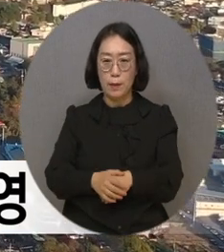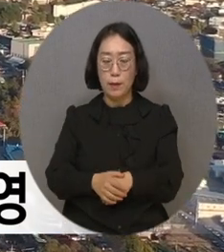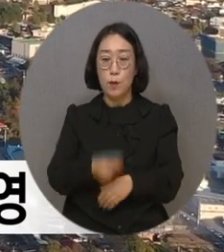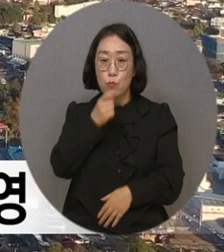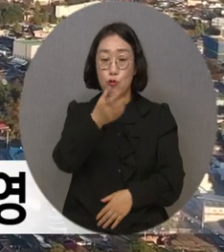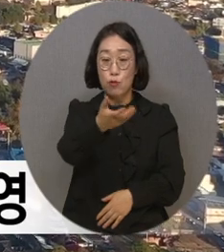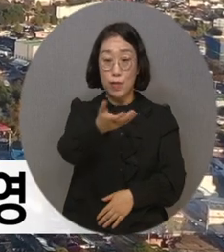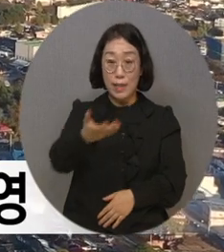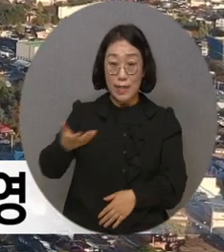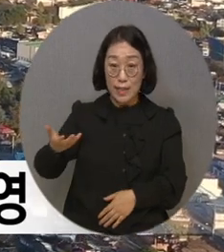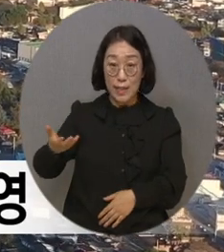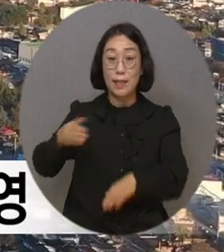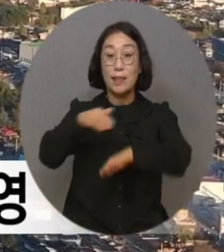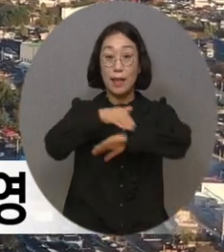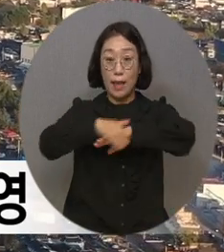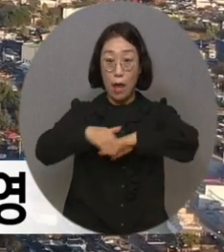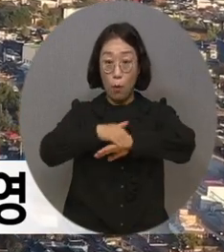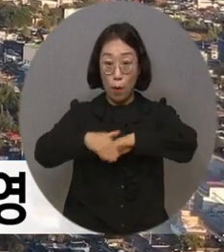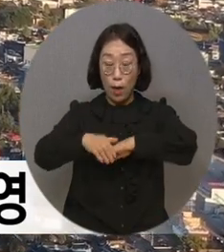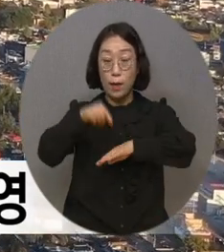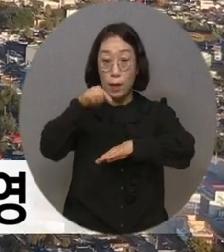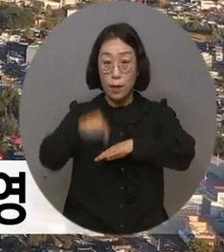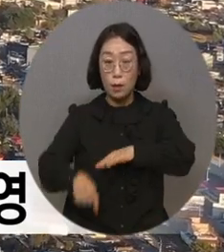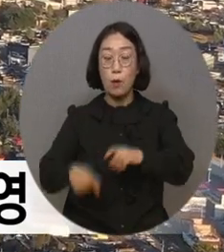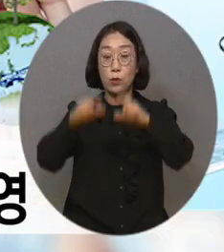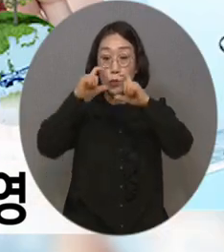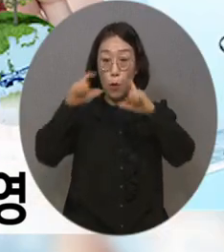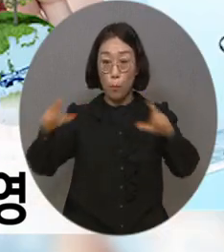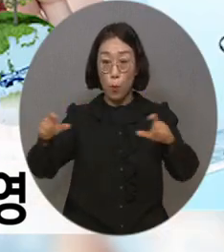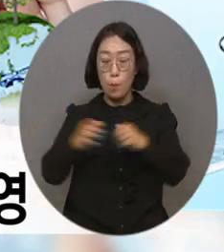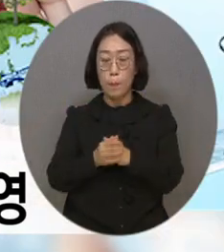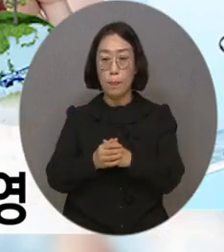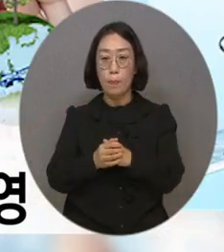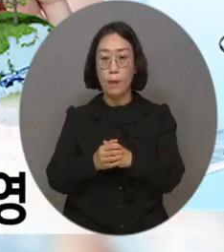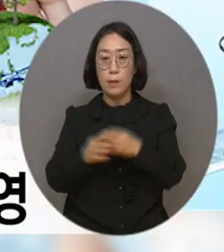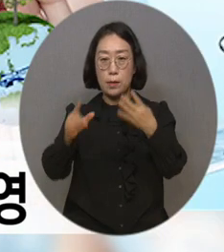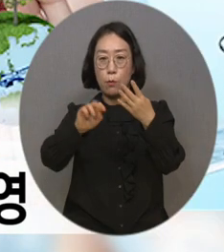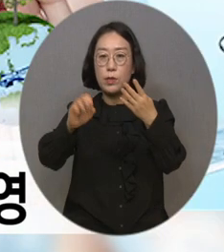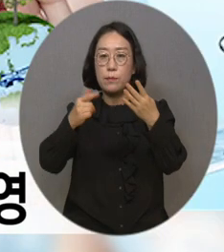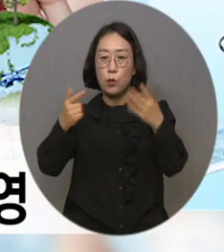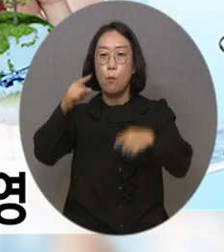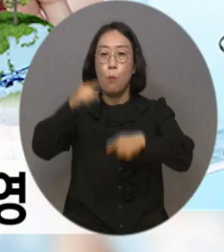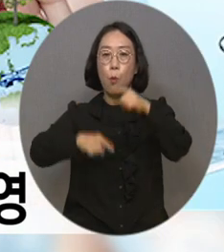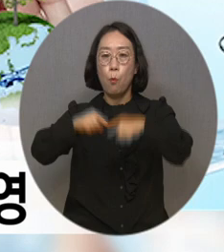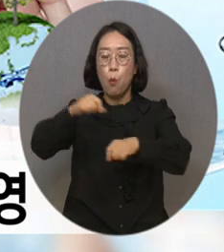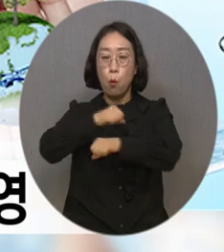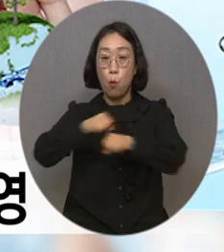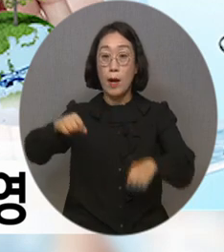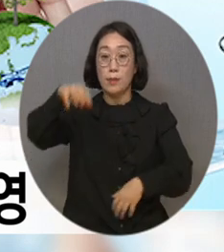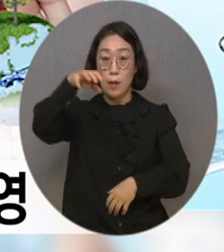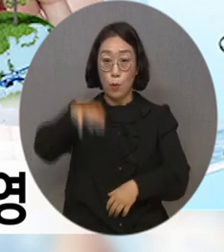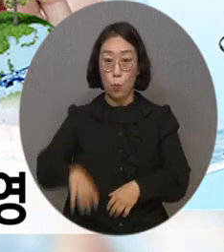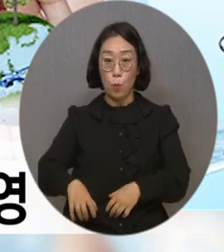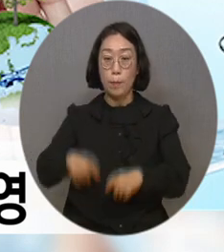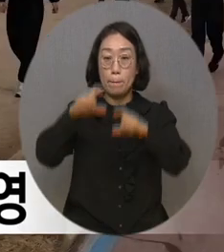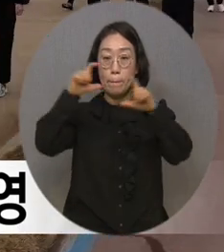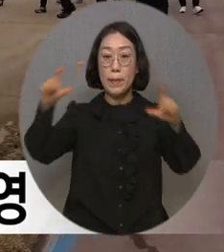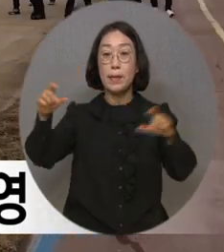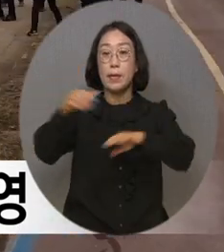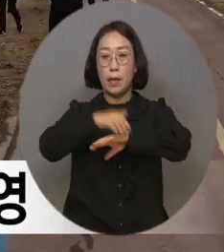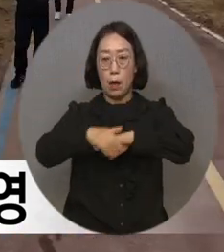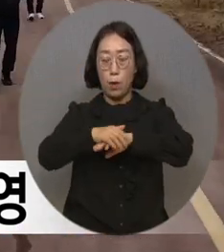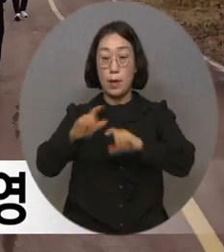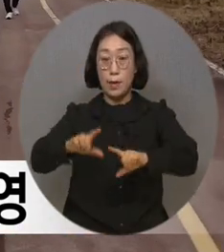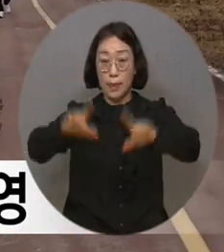물길 영산강 프로젝트 공동 실천 선포식은 오는 26일 목포 평화광장에서 열릴 예정이며